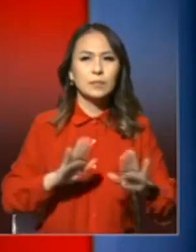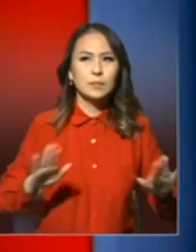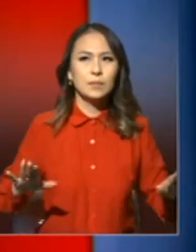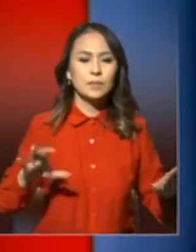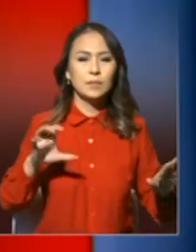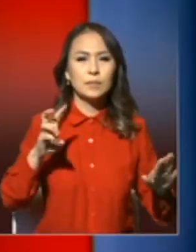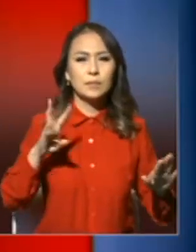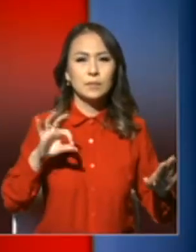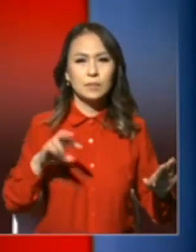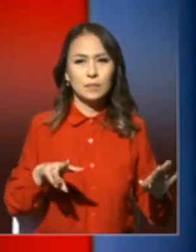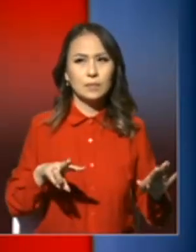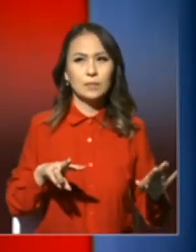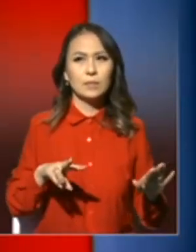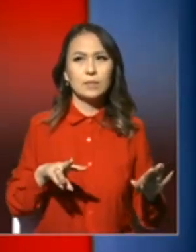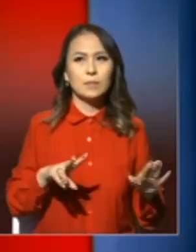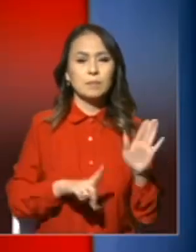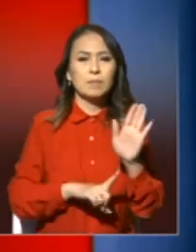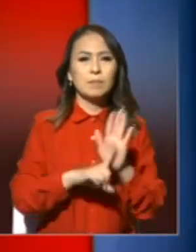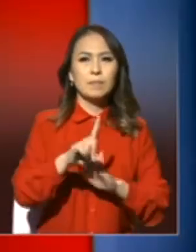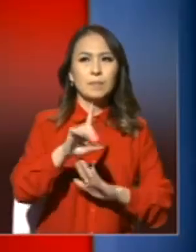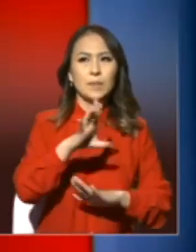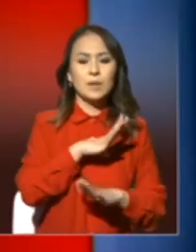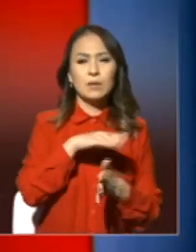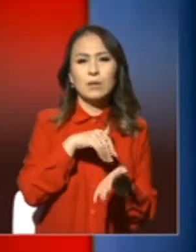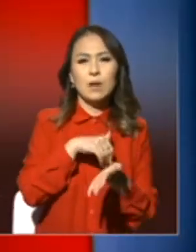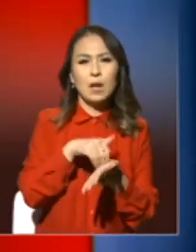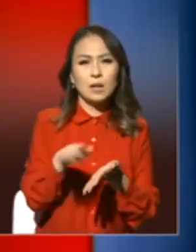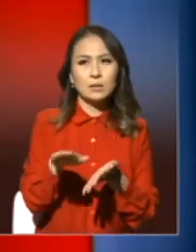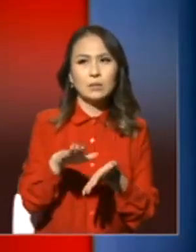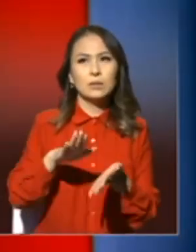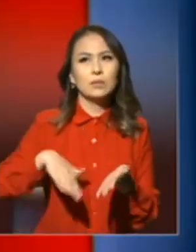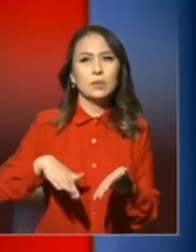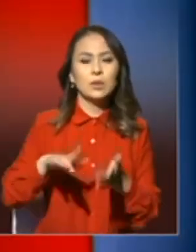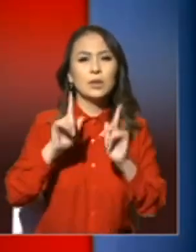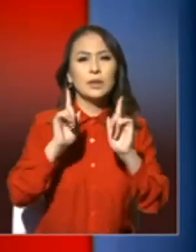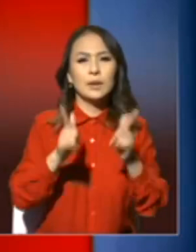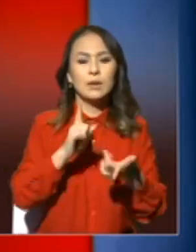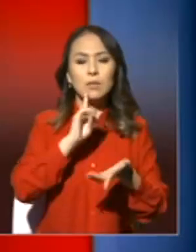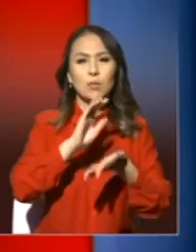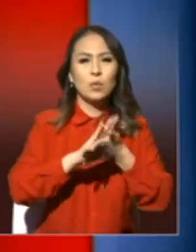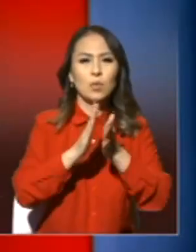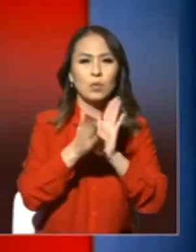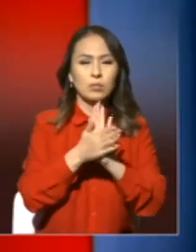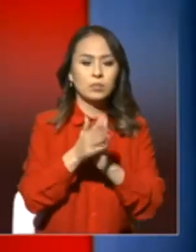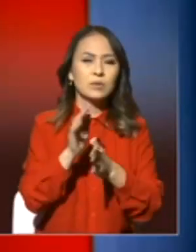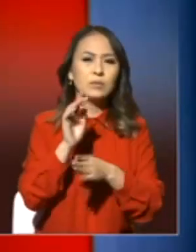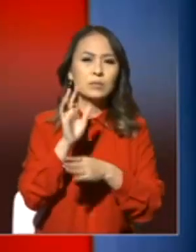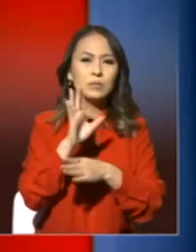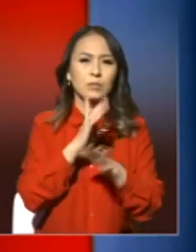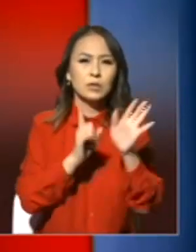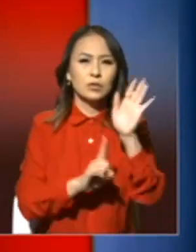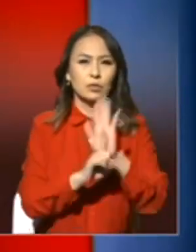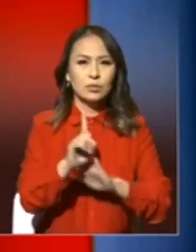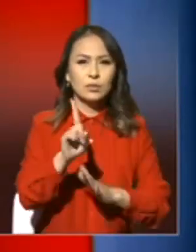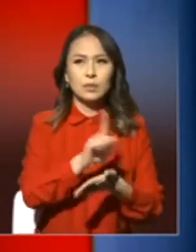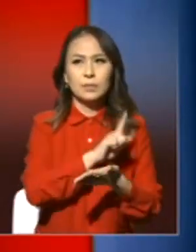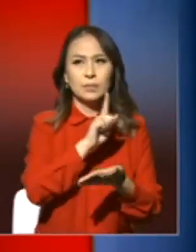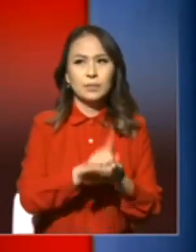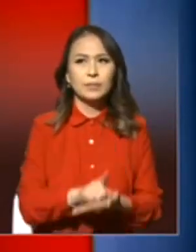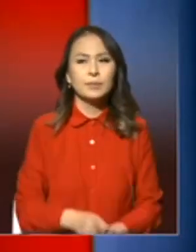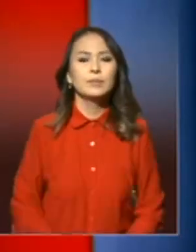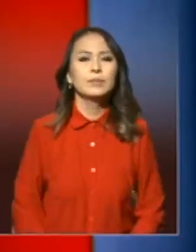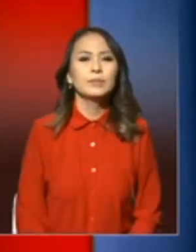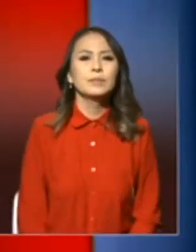өзі басында бас тартып алмай қойған, кейін келісім сөздер жүргізіп алдырттық сол затты. Сол міндеттедіңіздер е? Иә,